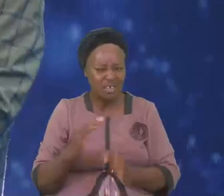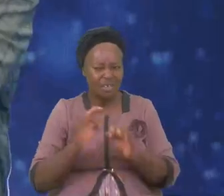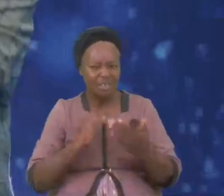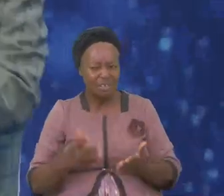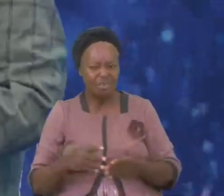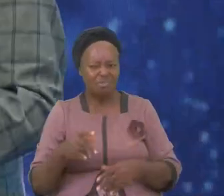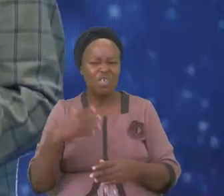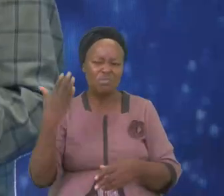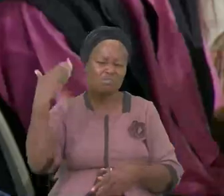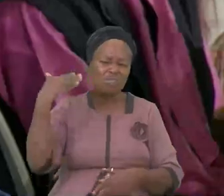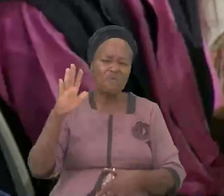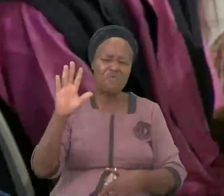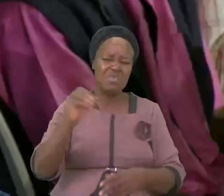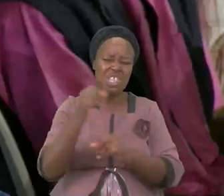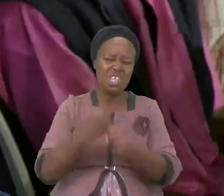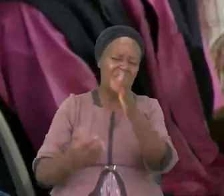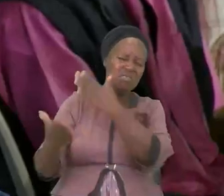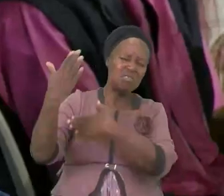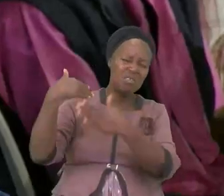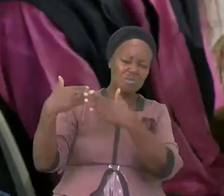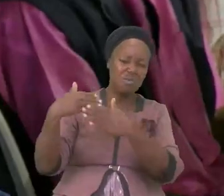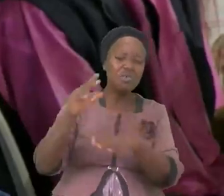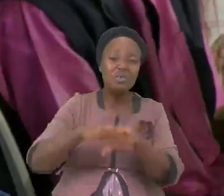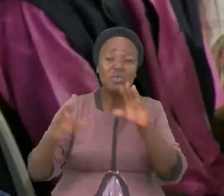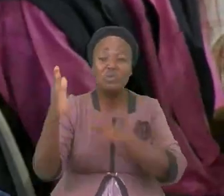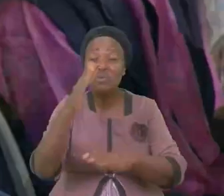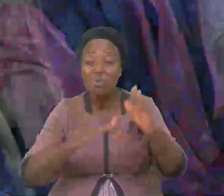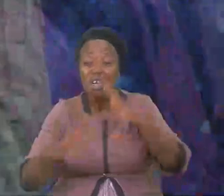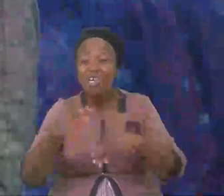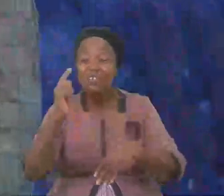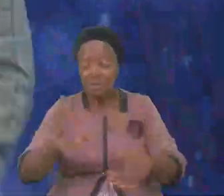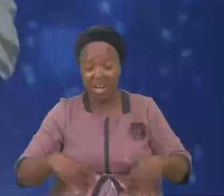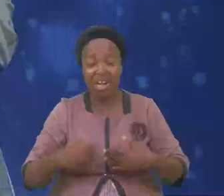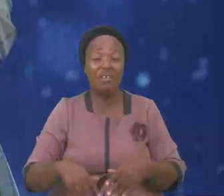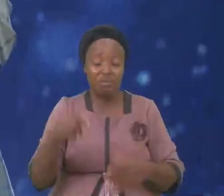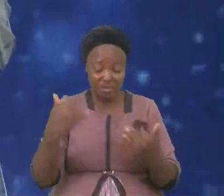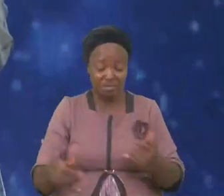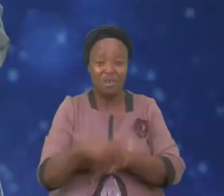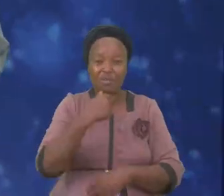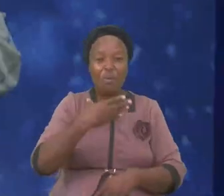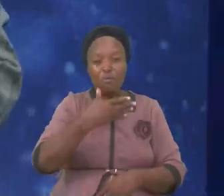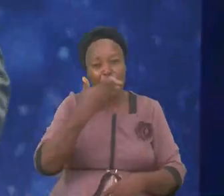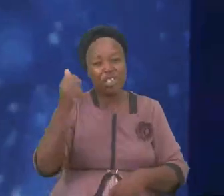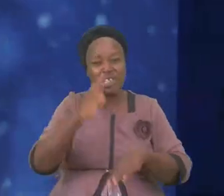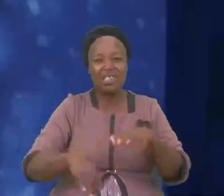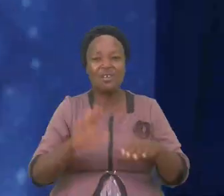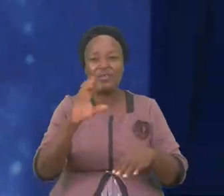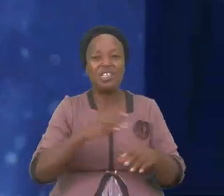ans, si j'avais vécu il y a 100 ans, ta vie aujourd'hui sera meilleure il y a de cela 50 ans, 100 ans au nom de